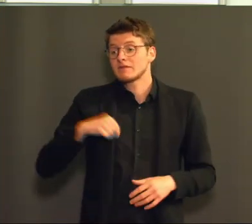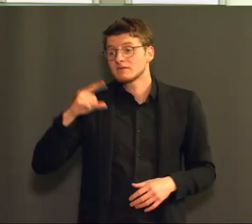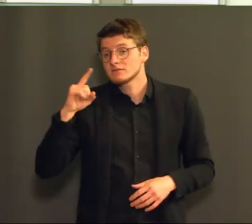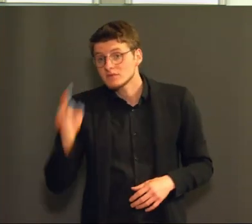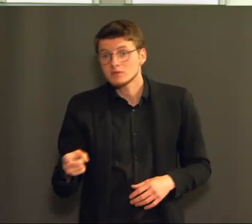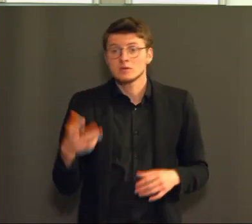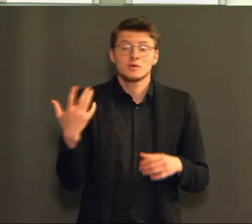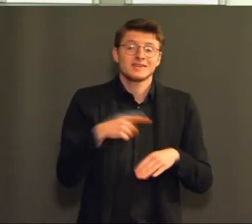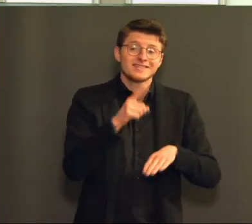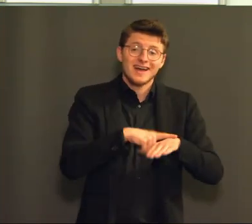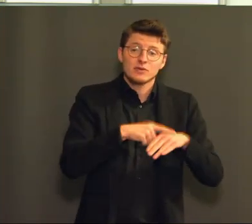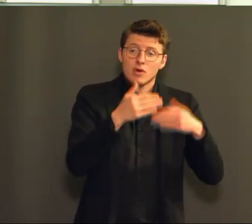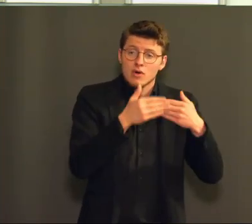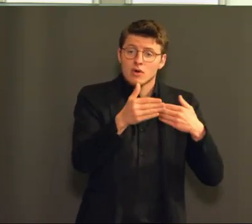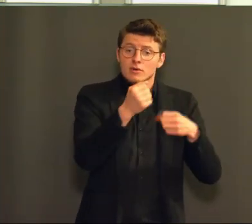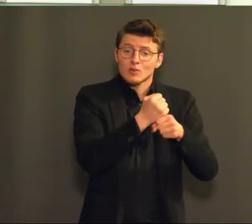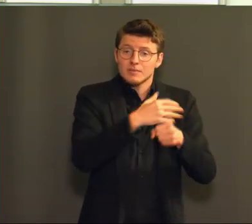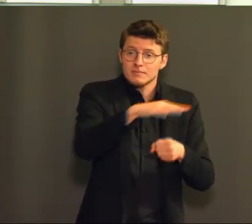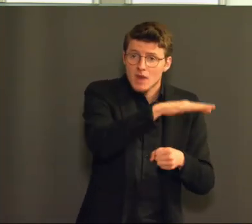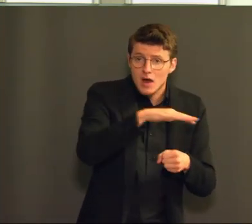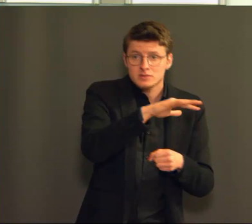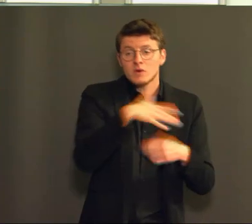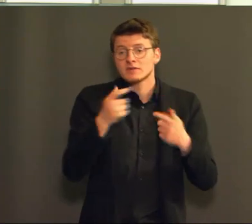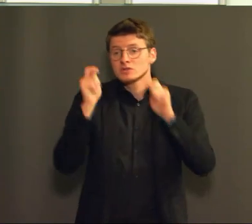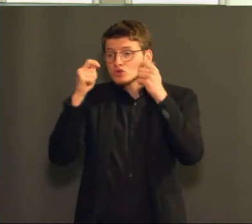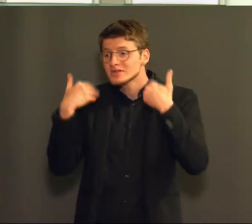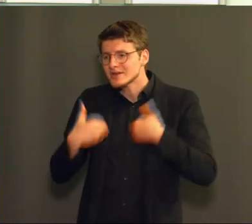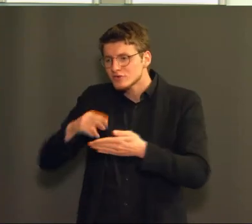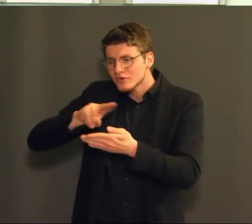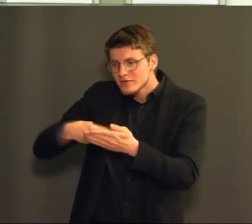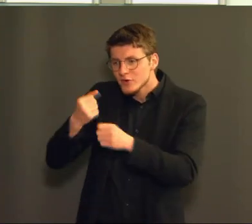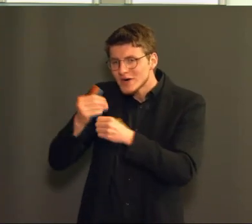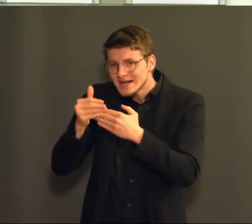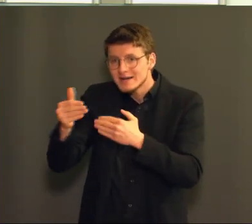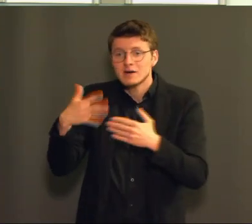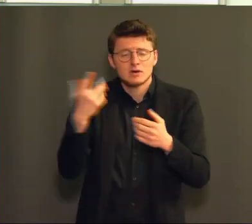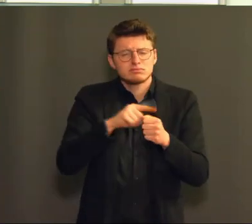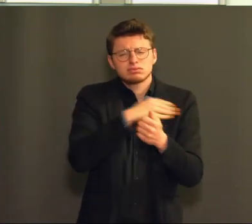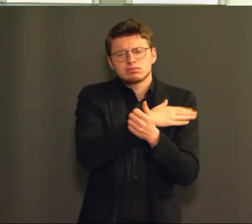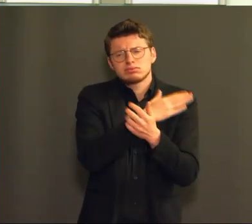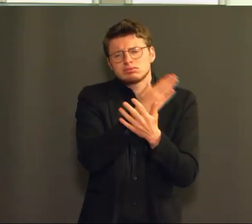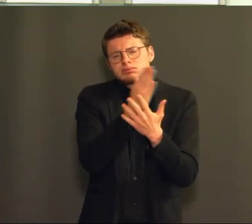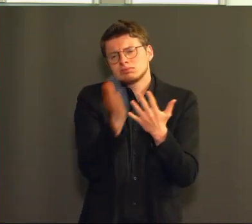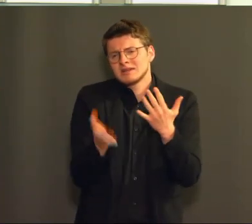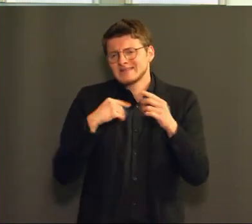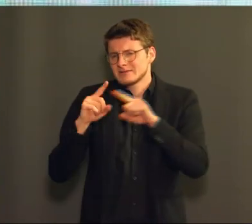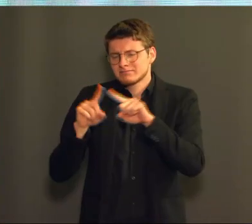tijdelijke arbeidsplaatsen of studentencontracten, alle werknemers worden erdoor